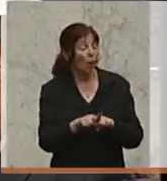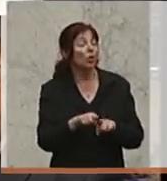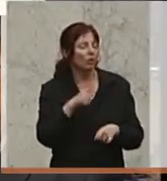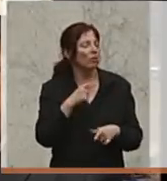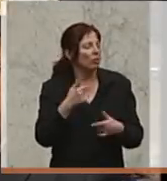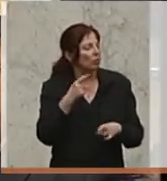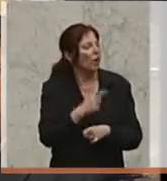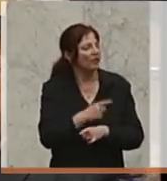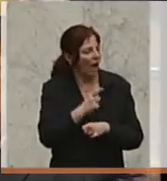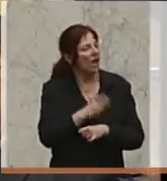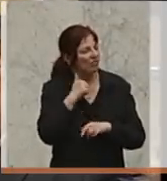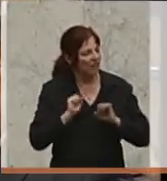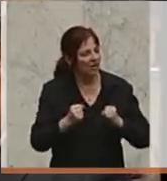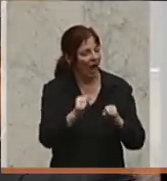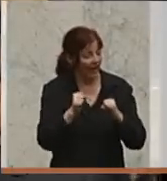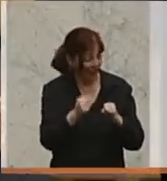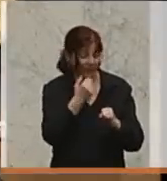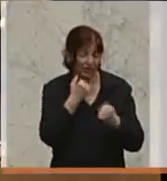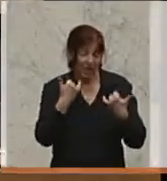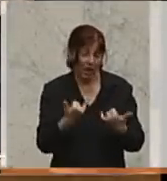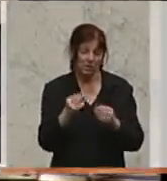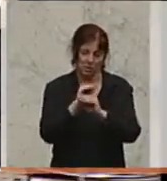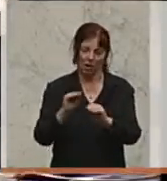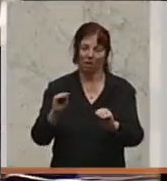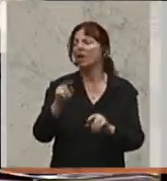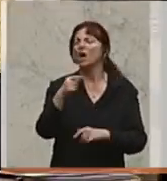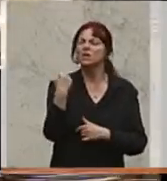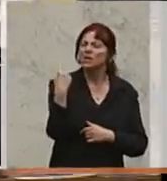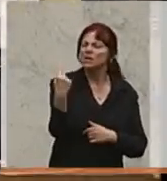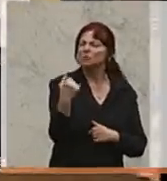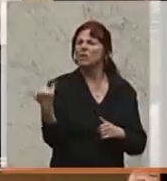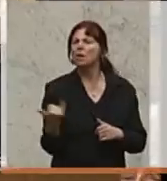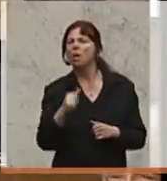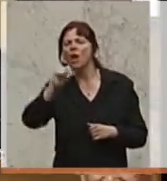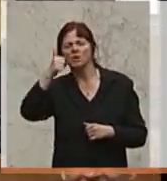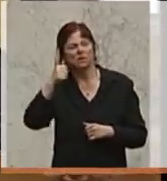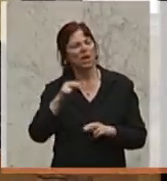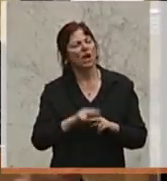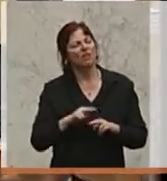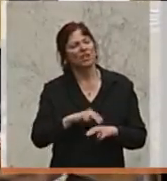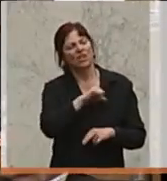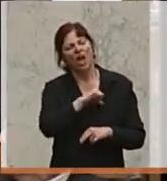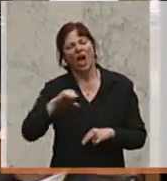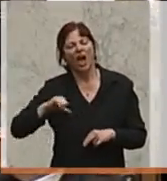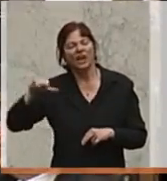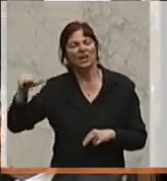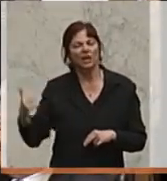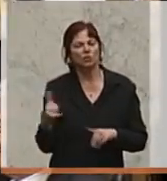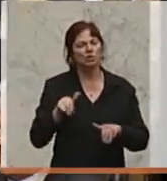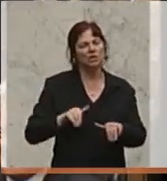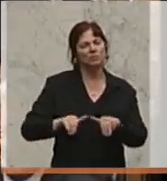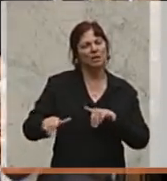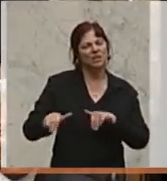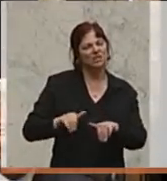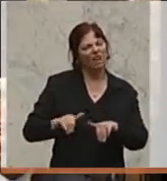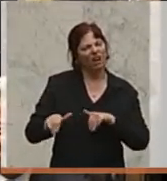Stelle auch festhalten. Sie sind immer der Erste, der Sie... Hören Sie auf Ihre eigene Justizministerin, Frau Kollegin, die in